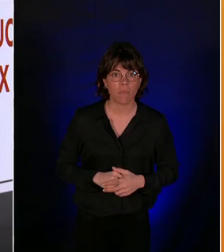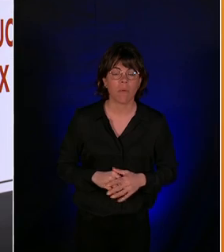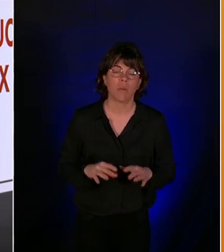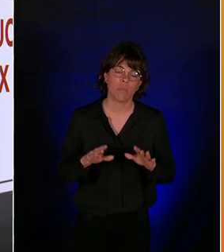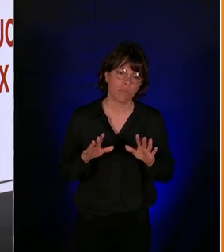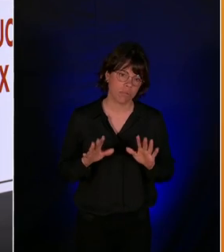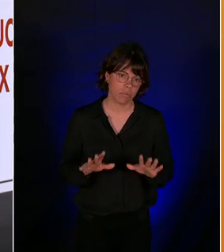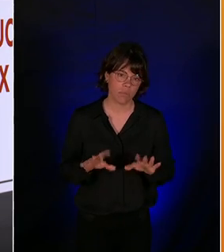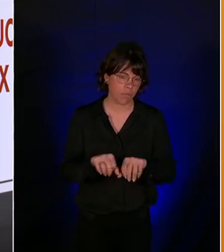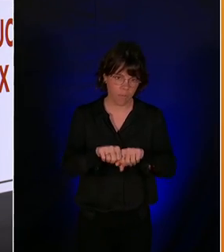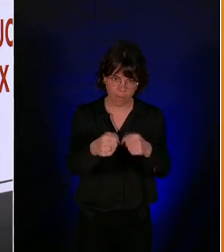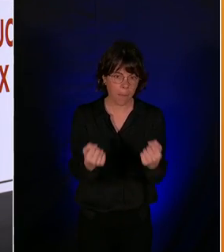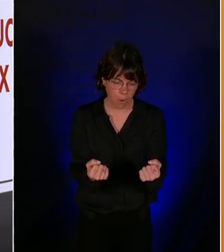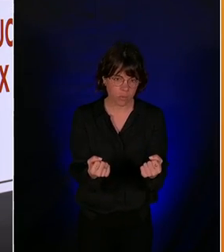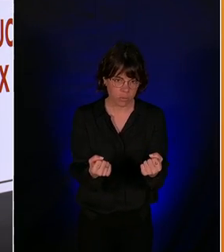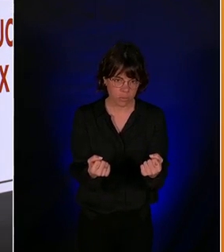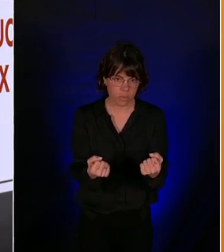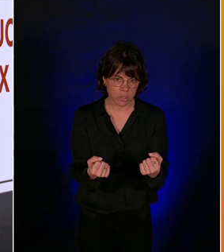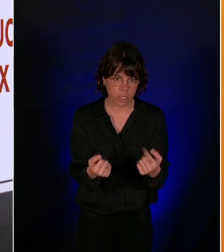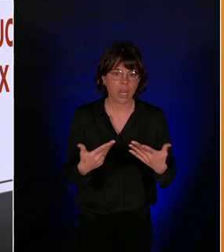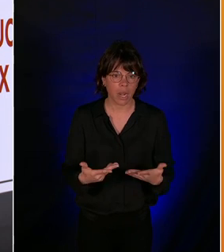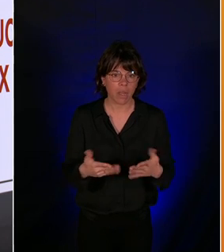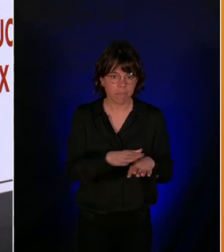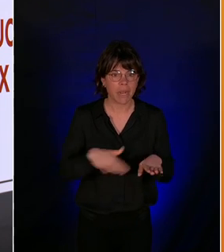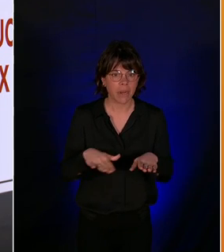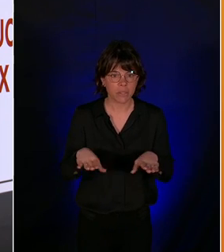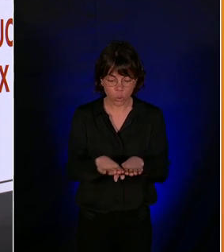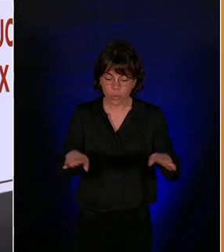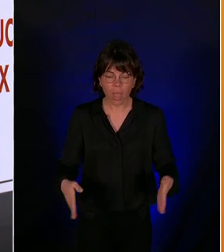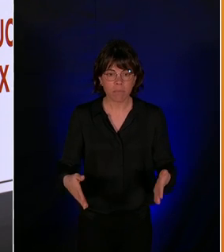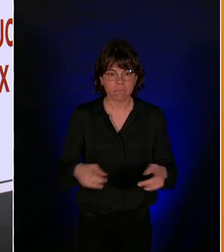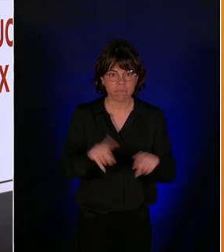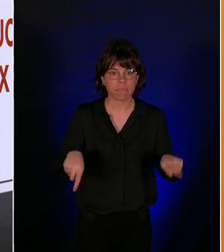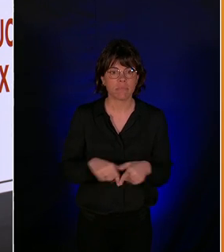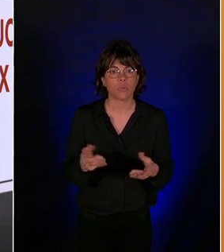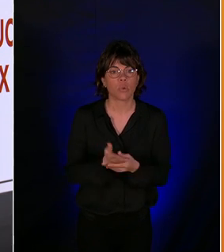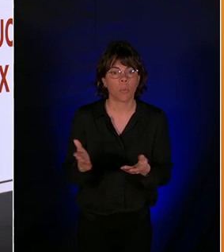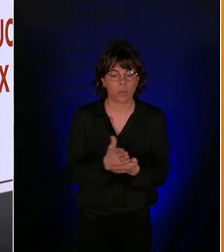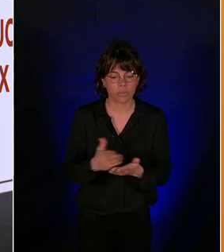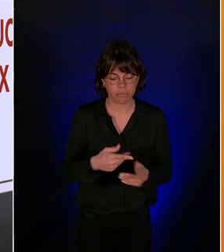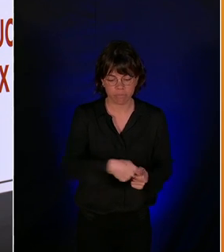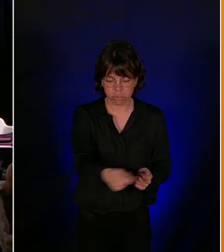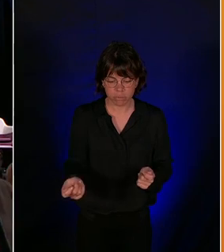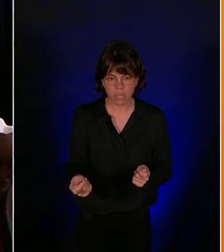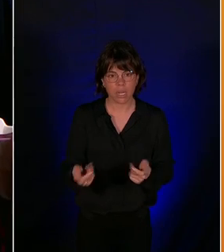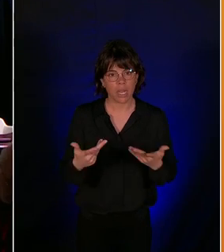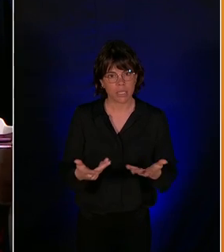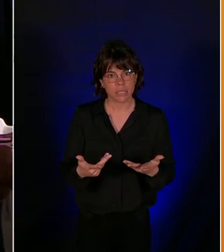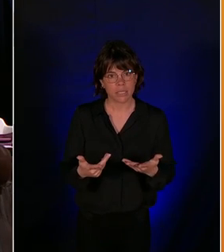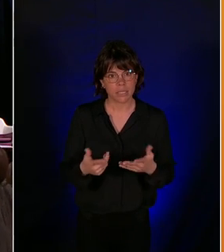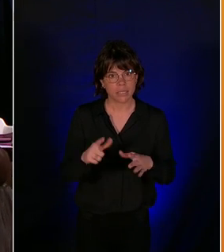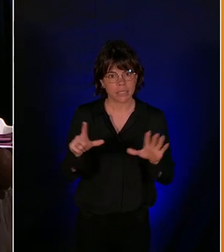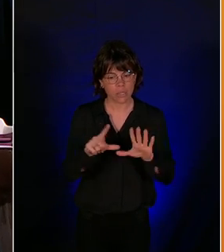bon écoutez faites la pause et on distribue sur table le le document d'orientation intégrale donc il est 7h25